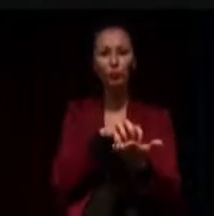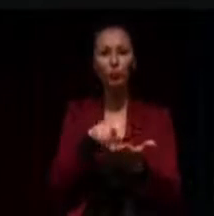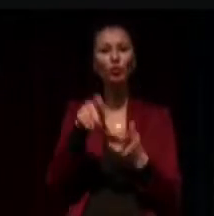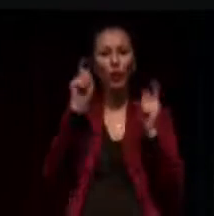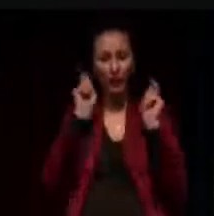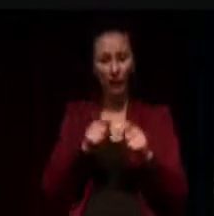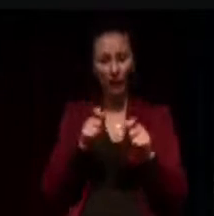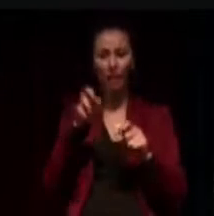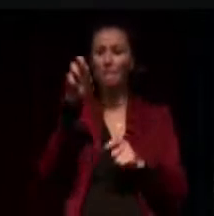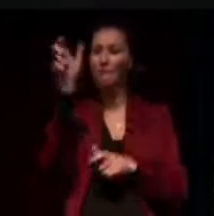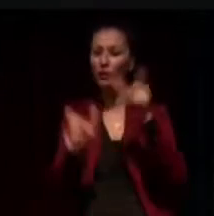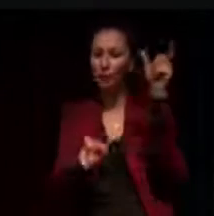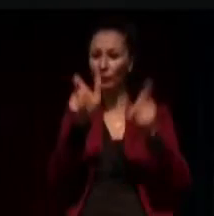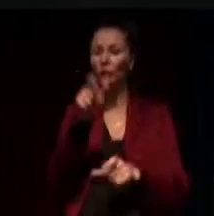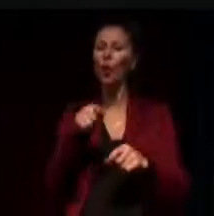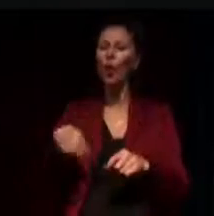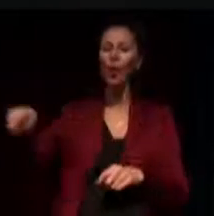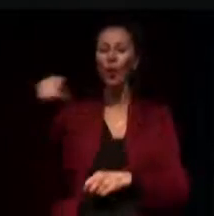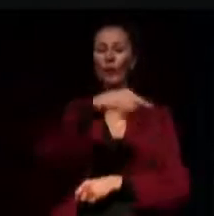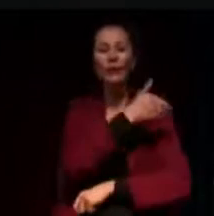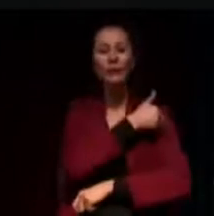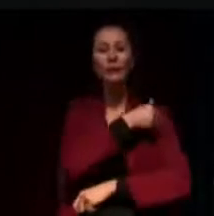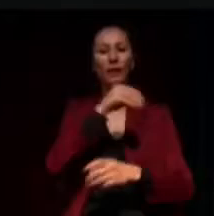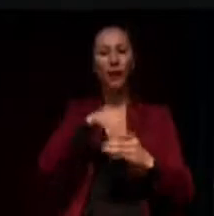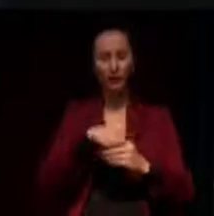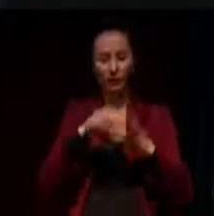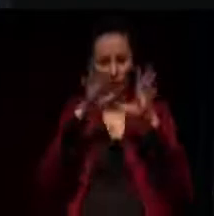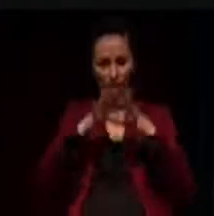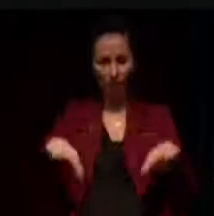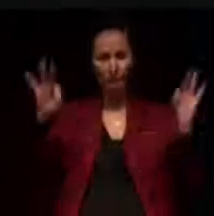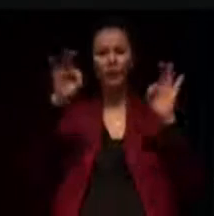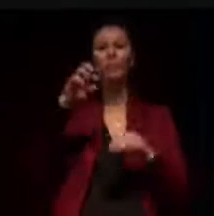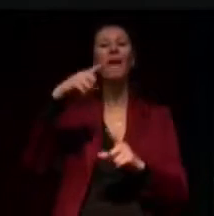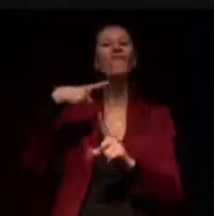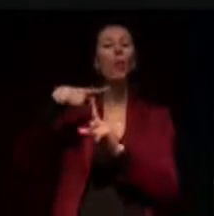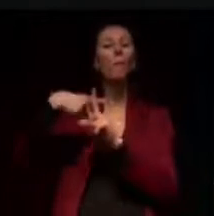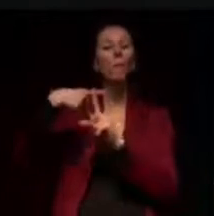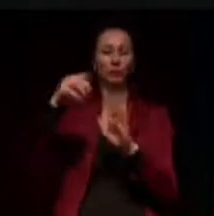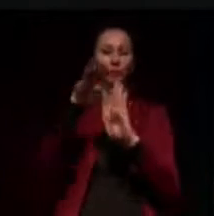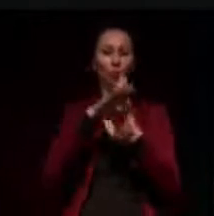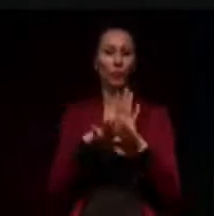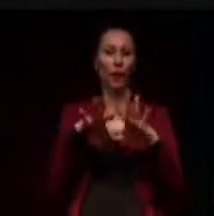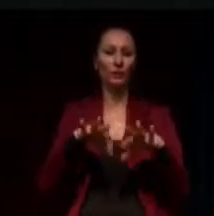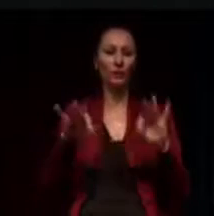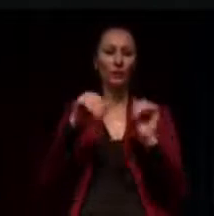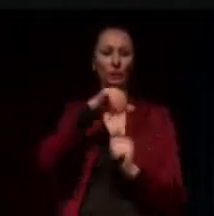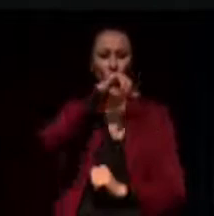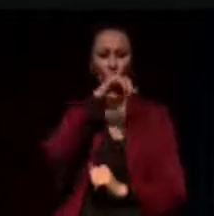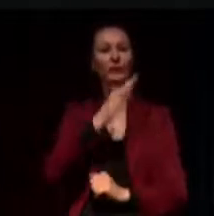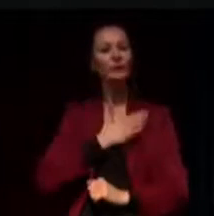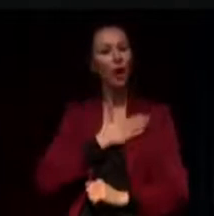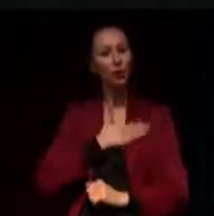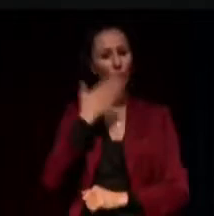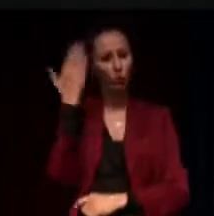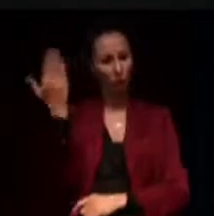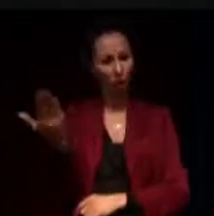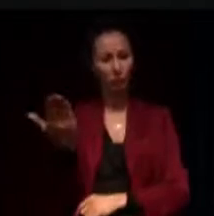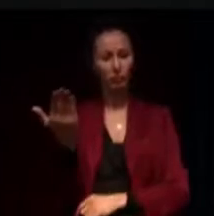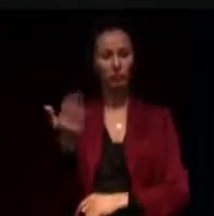yapıp personelimizle o hizmetleri üretebilecek bir bütçe ve performans programı hazırlamışlar. Sağ olsunlar.